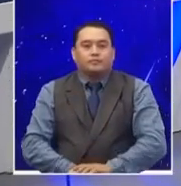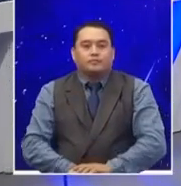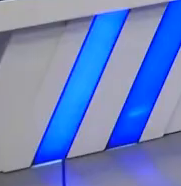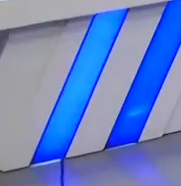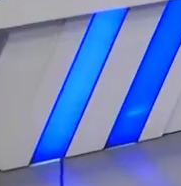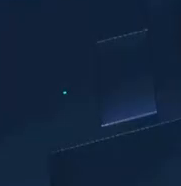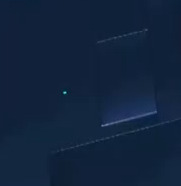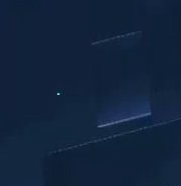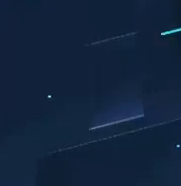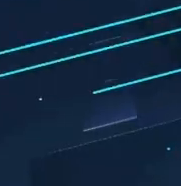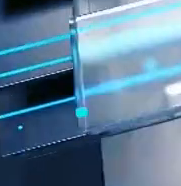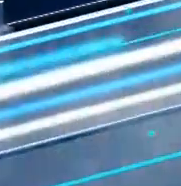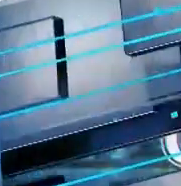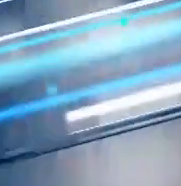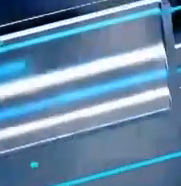главном.